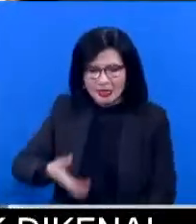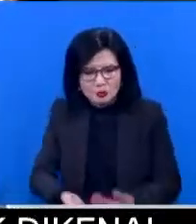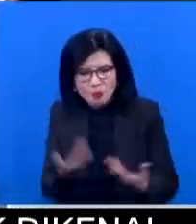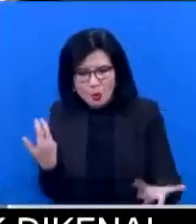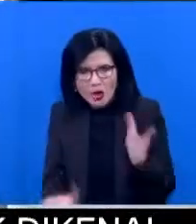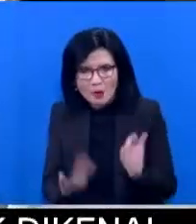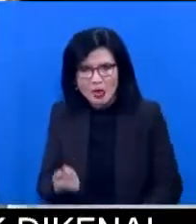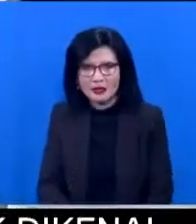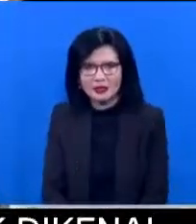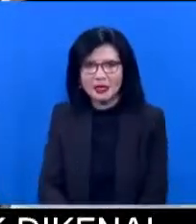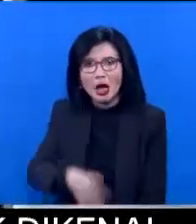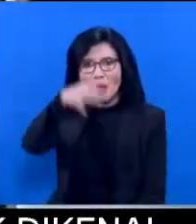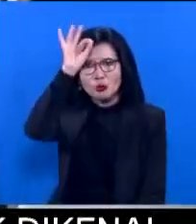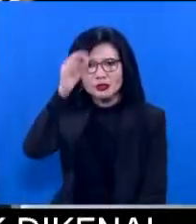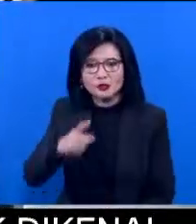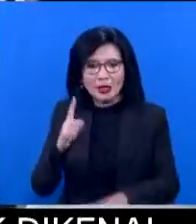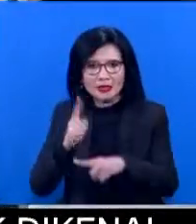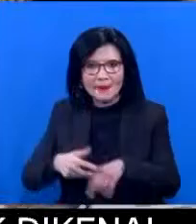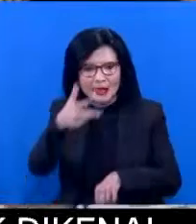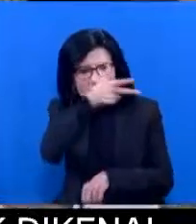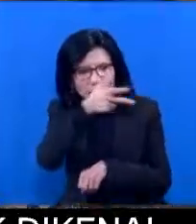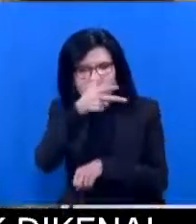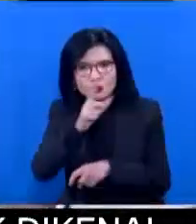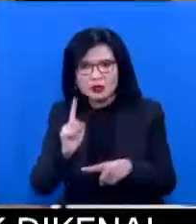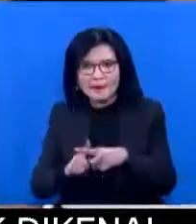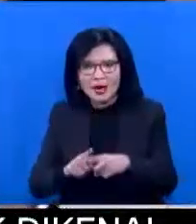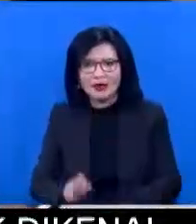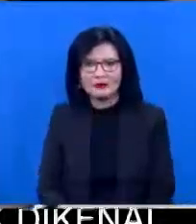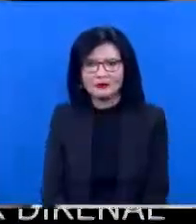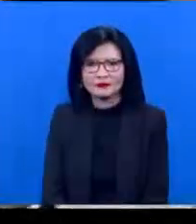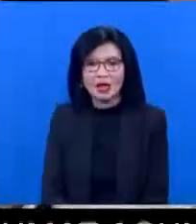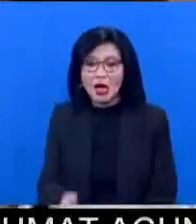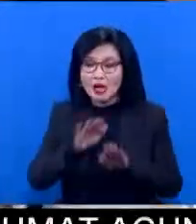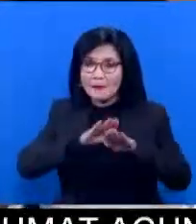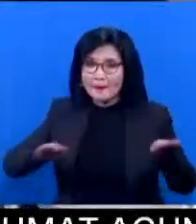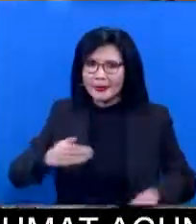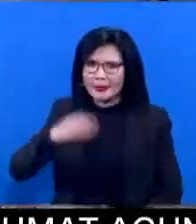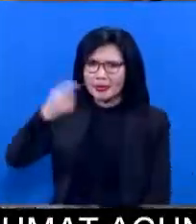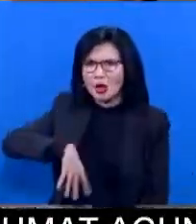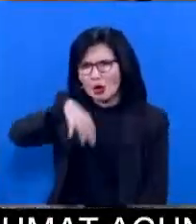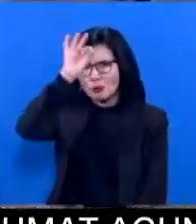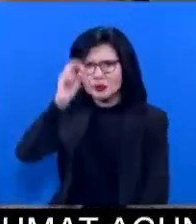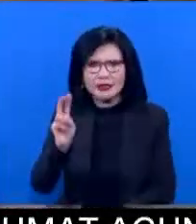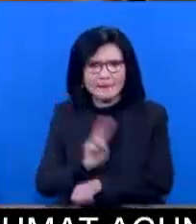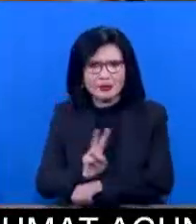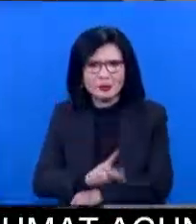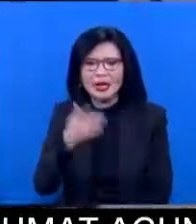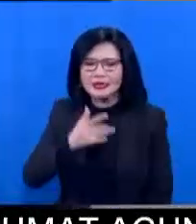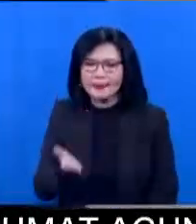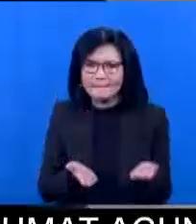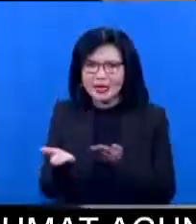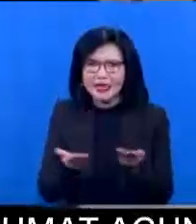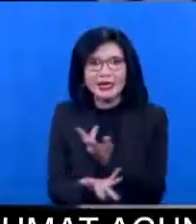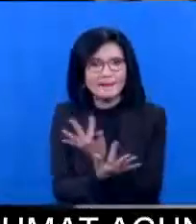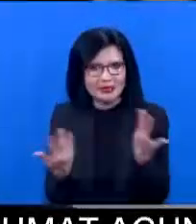Polisi juga menambah jumlah kamera CCTV di area Mapolres. Meski pengamanan ditingkatkan, Polresta Pasuruan masih melayani masyarakat